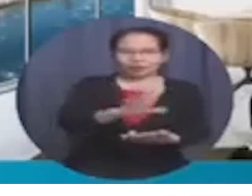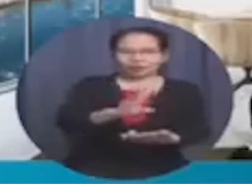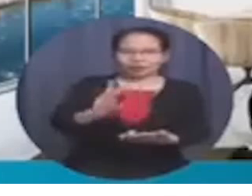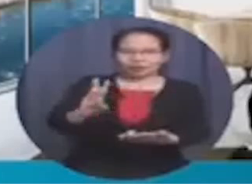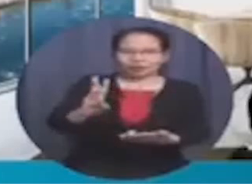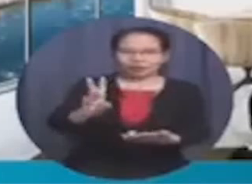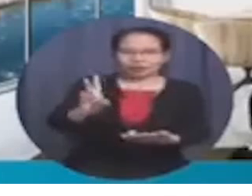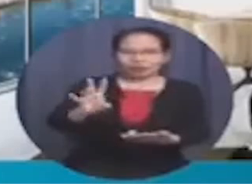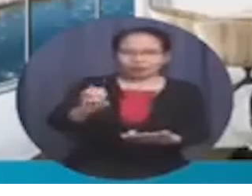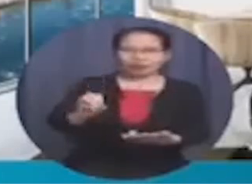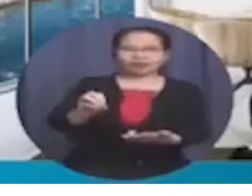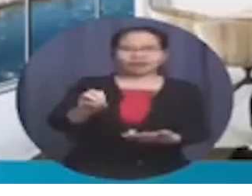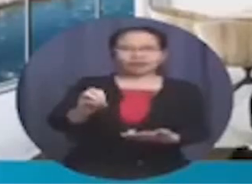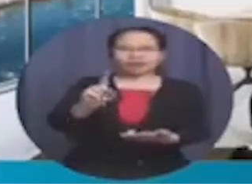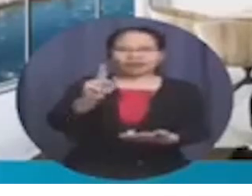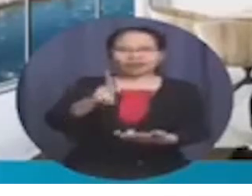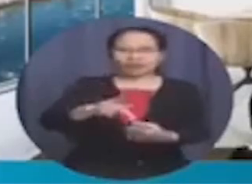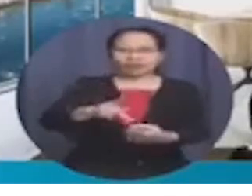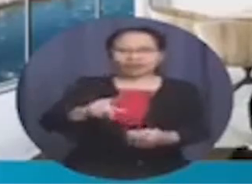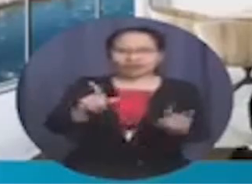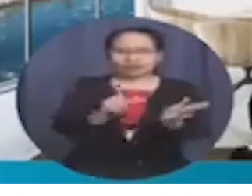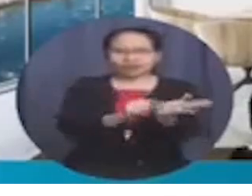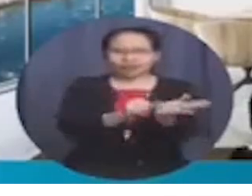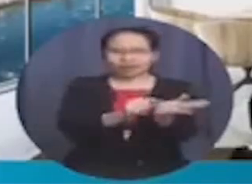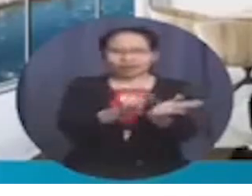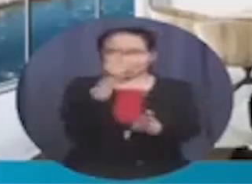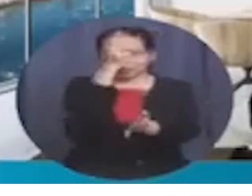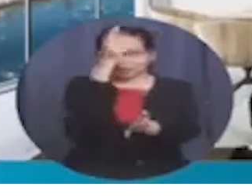65, 70 ang isang kilo ng manok.